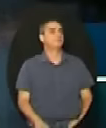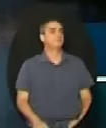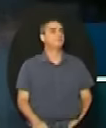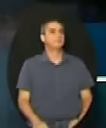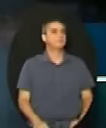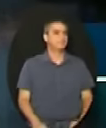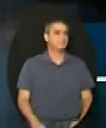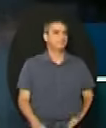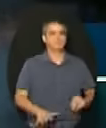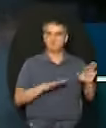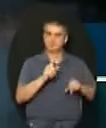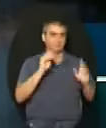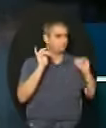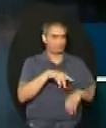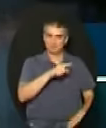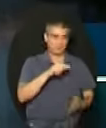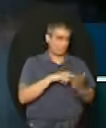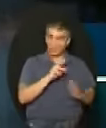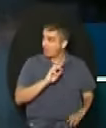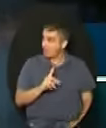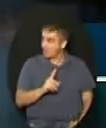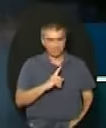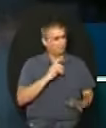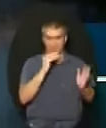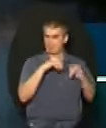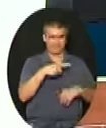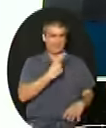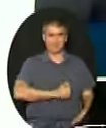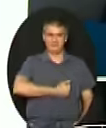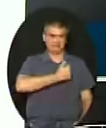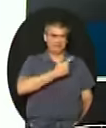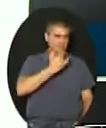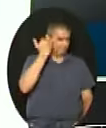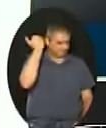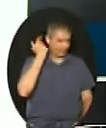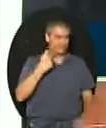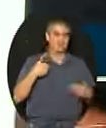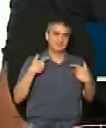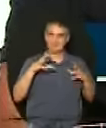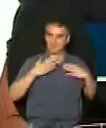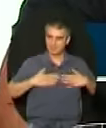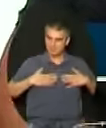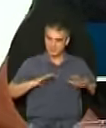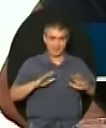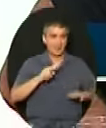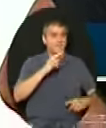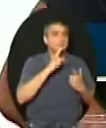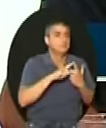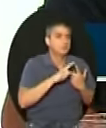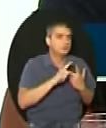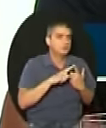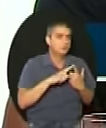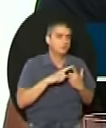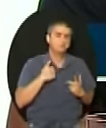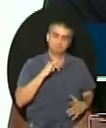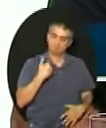הממשלה לא טיפול על רמי סדן. היא לא נפלה על המזכ"ץ, היא גם לא טיפול. כן, אז אני שמח שאתה נרגע. אבל מצד שני,